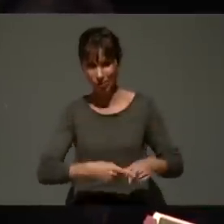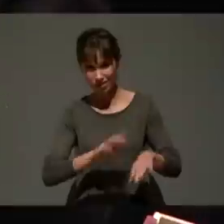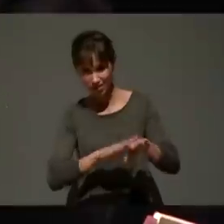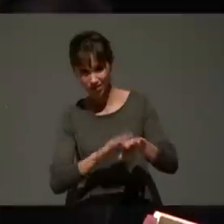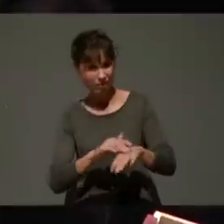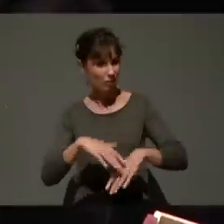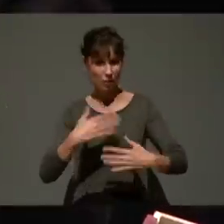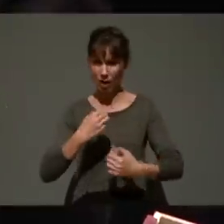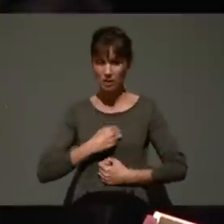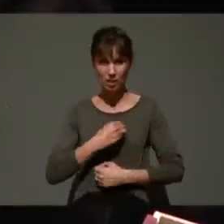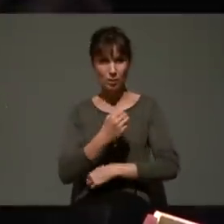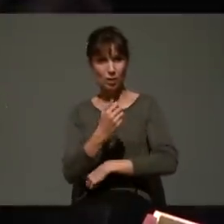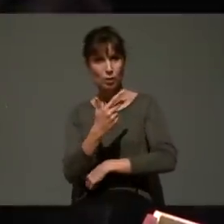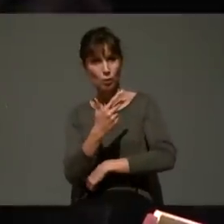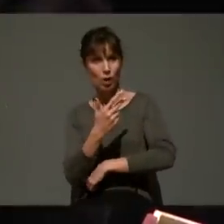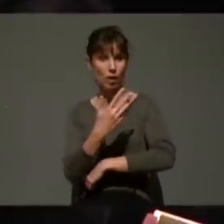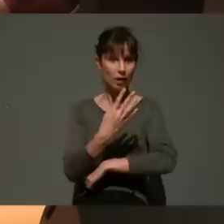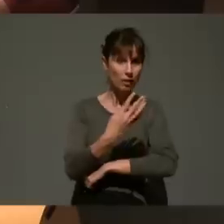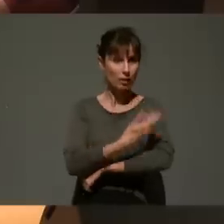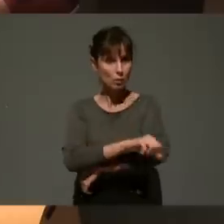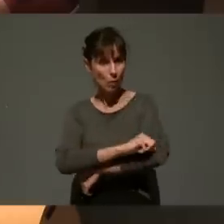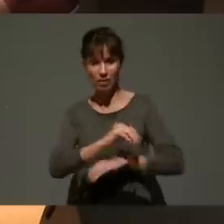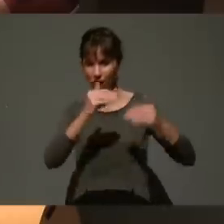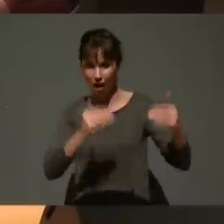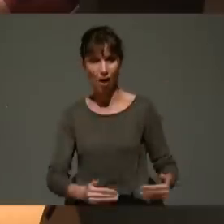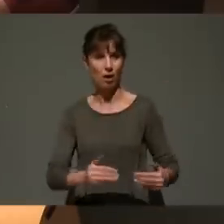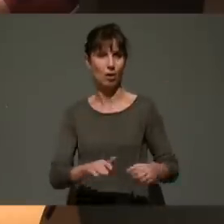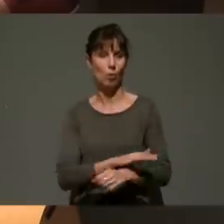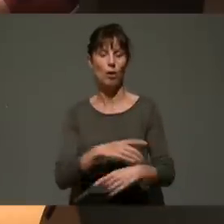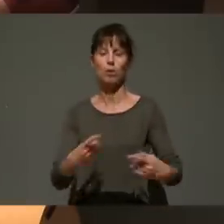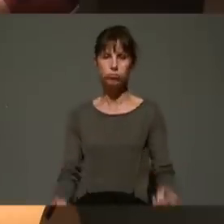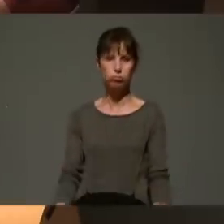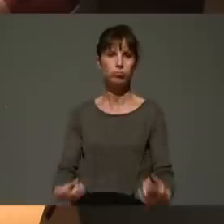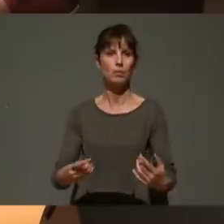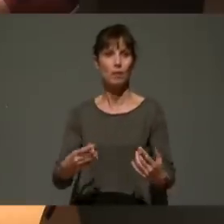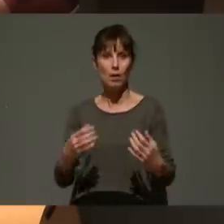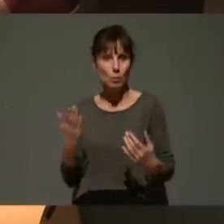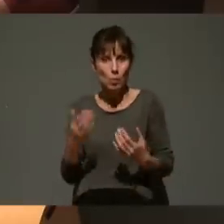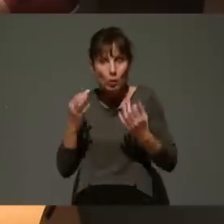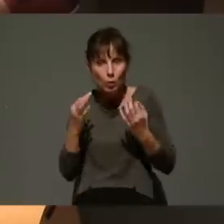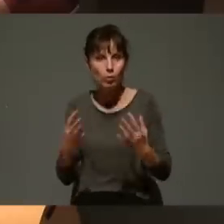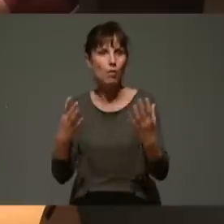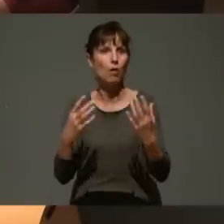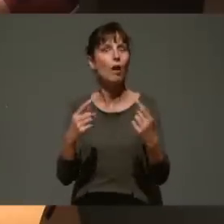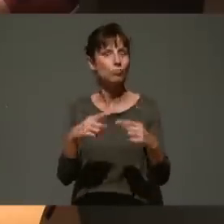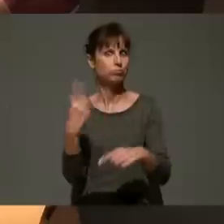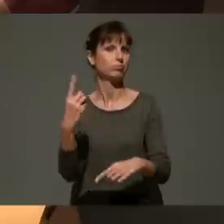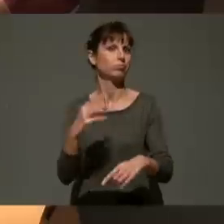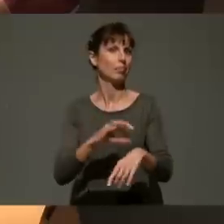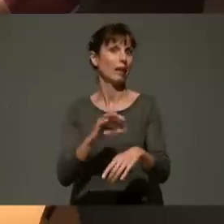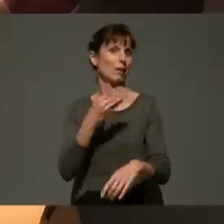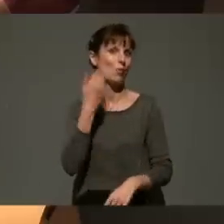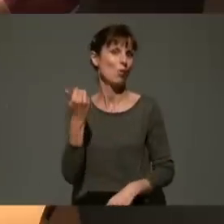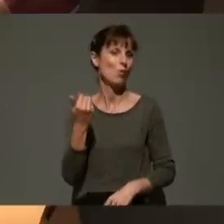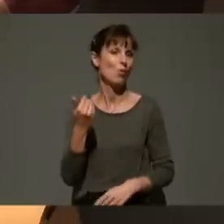3-4 semaines quand vraiment la tendinopathie est importante, mais qu'il faut ce temps-là pour guérir, généralement on y arrive. Quand,